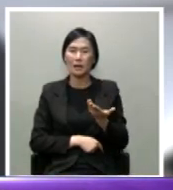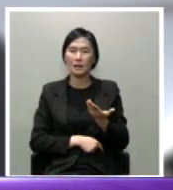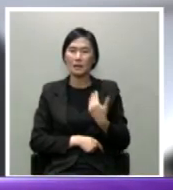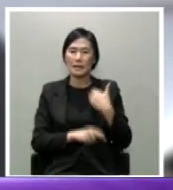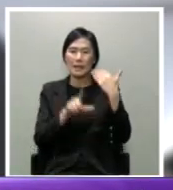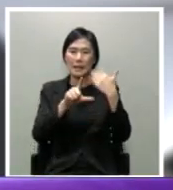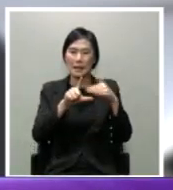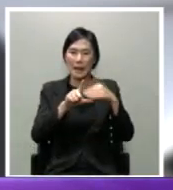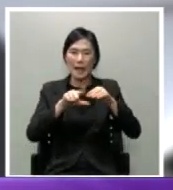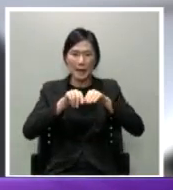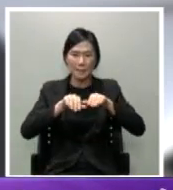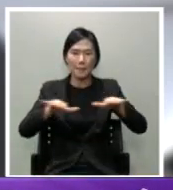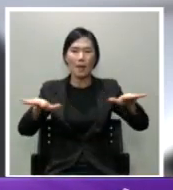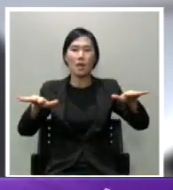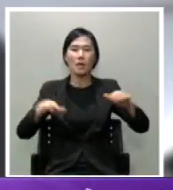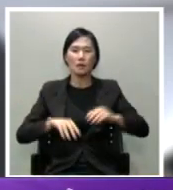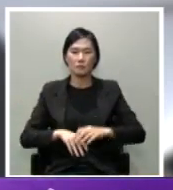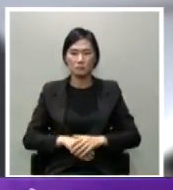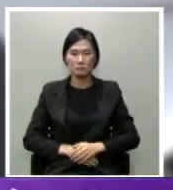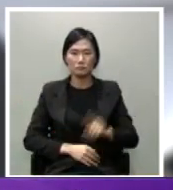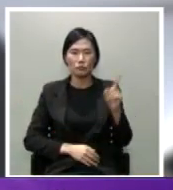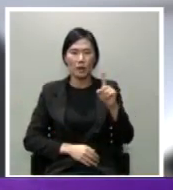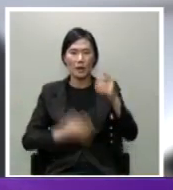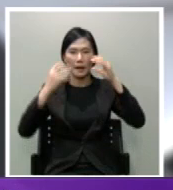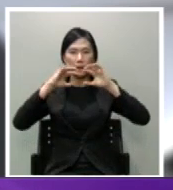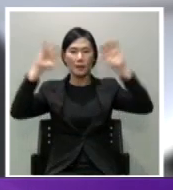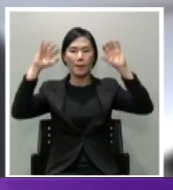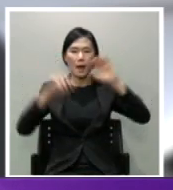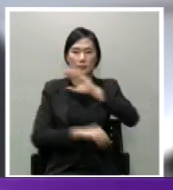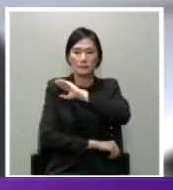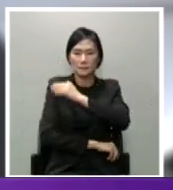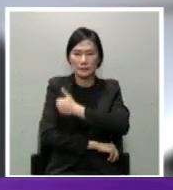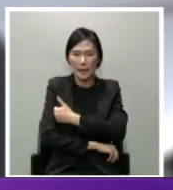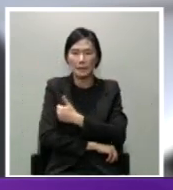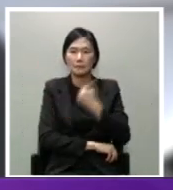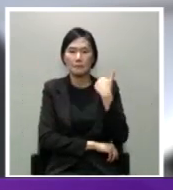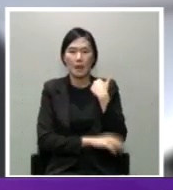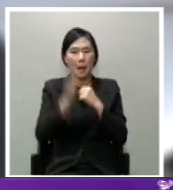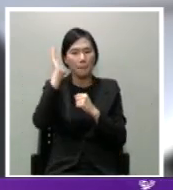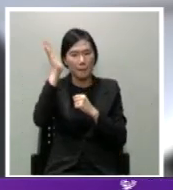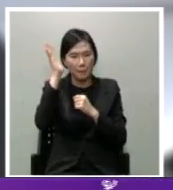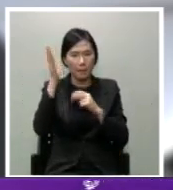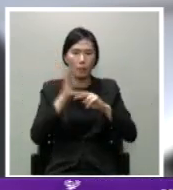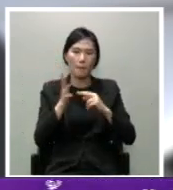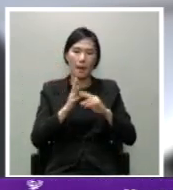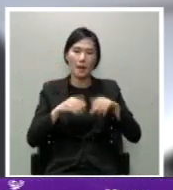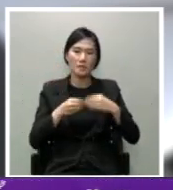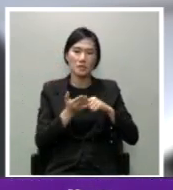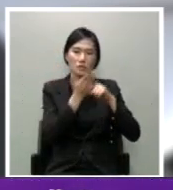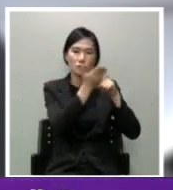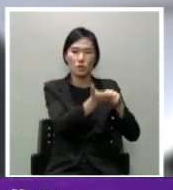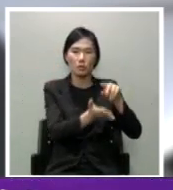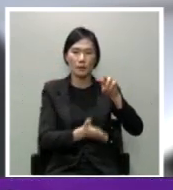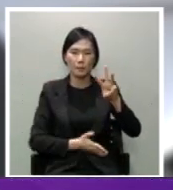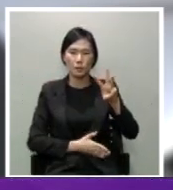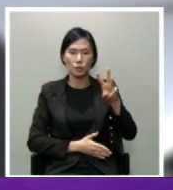ไลน์ออกไปทั่วว่ารัฐบาลฟิลิปปินส์ได้ออกแถลงว่าจะนำเรื่องไป WTO วันพรุ่ง